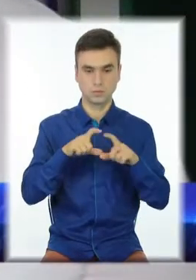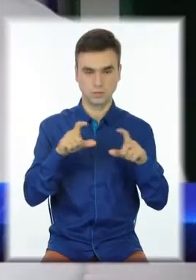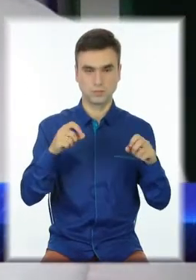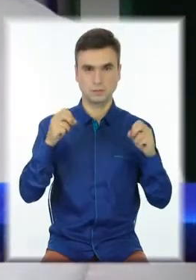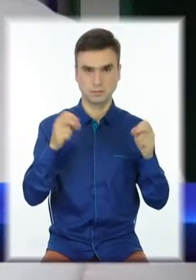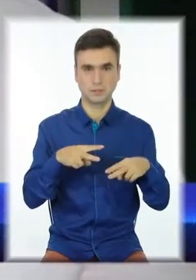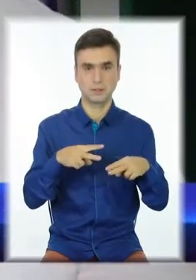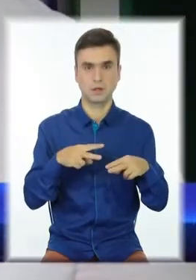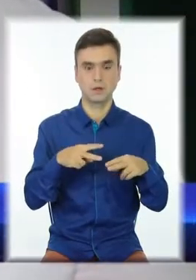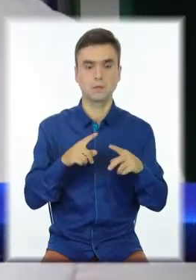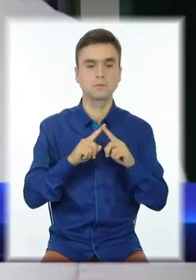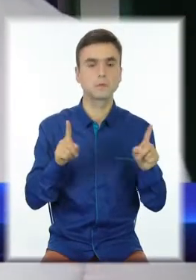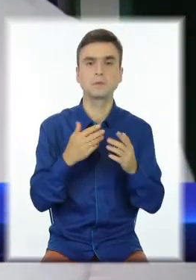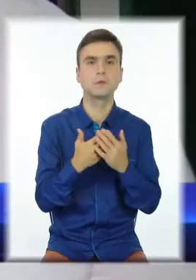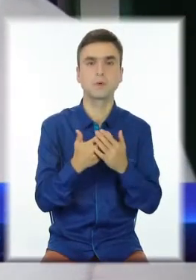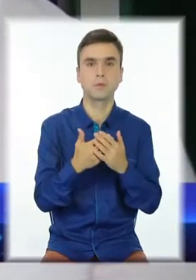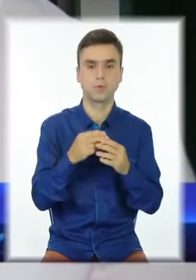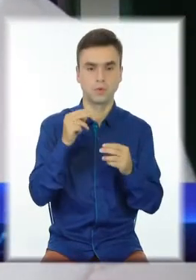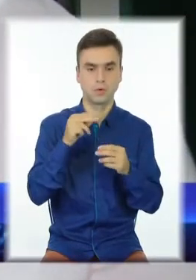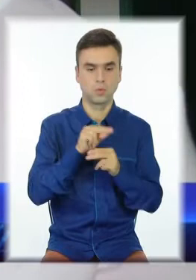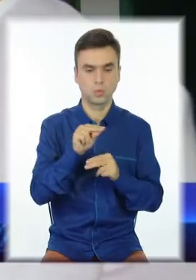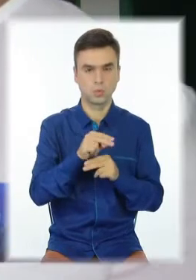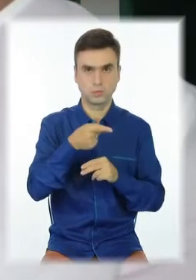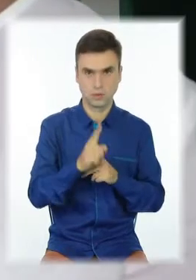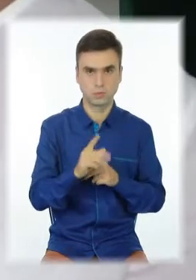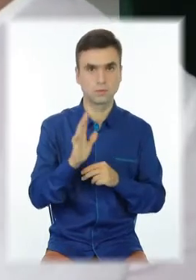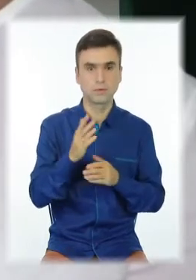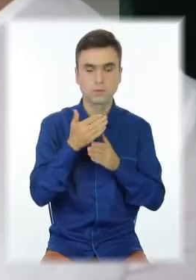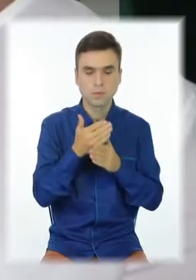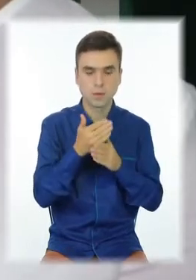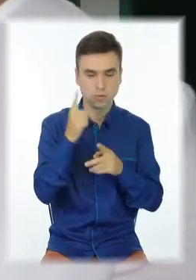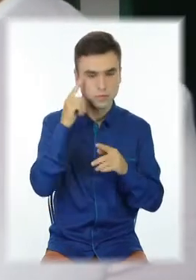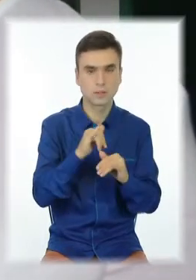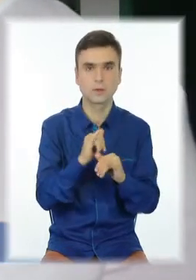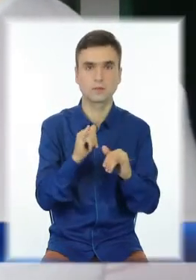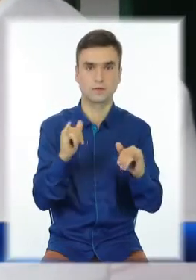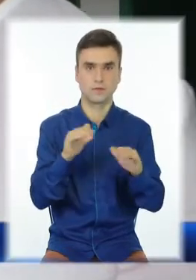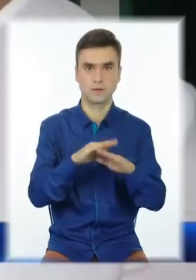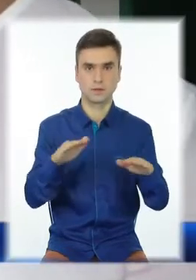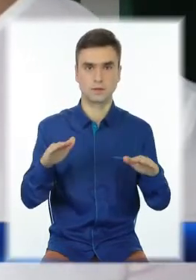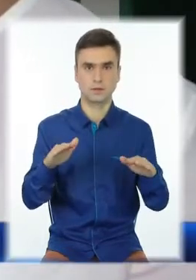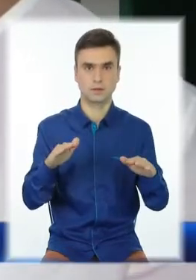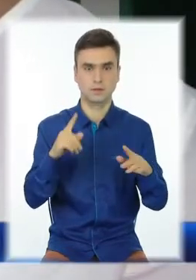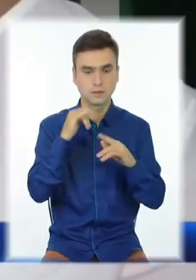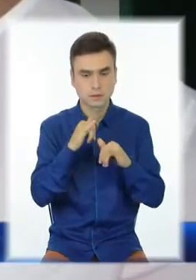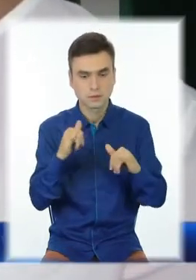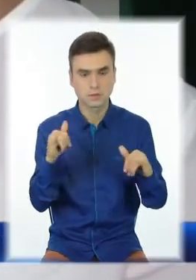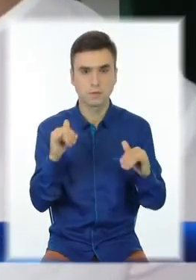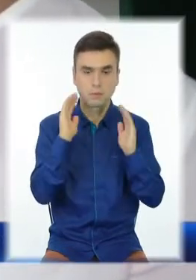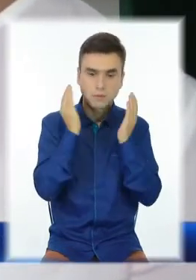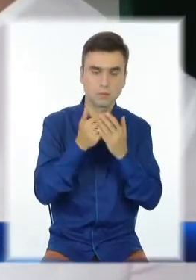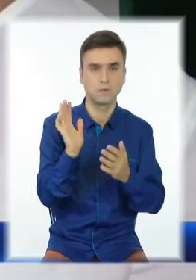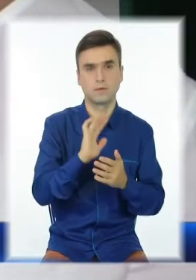навчання. У нас проводиться дуже велика корекційна і реабілітаційна робота, якраз та, яка дає змогу нашим дітям